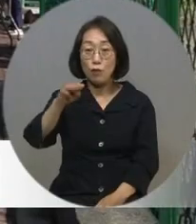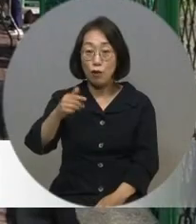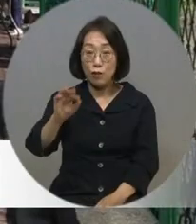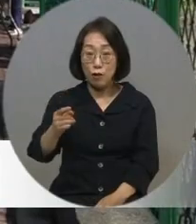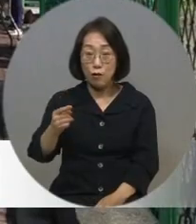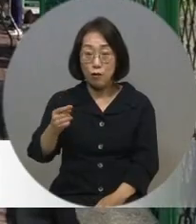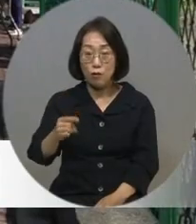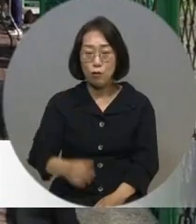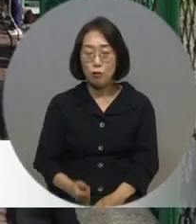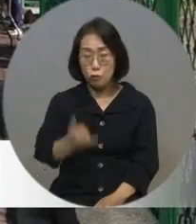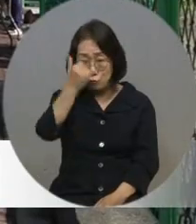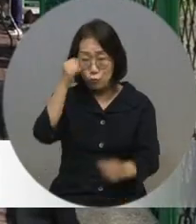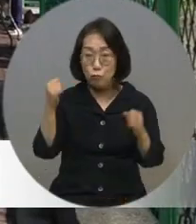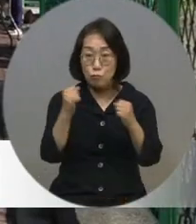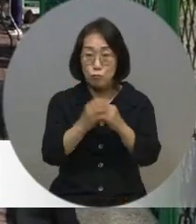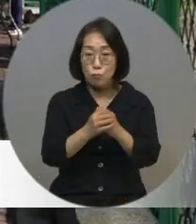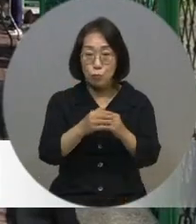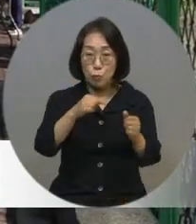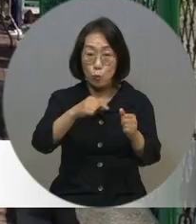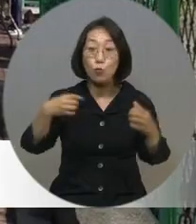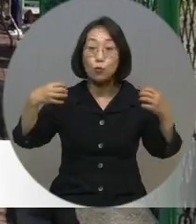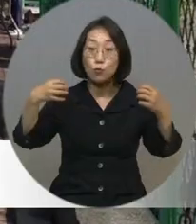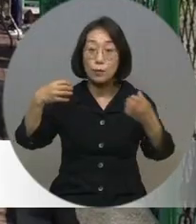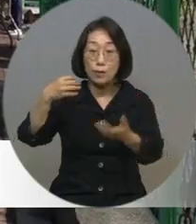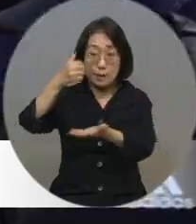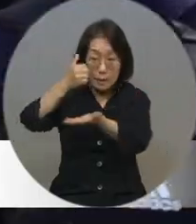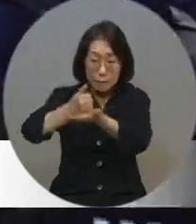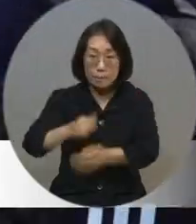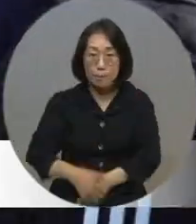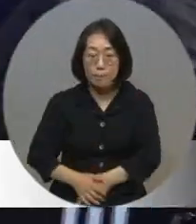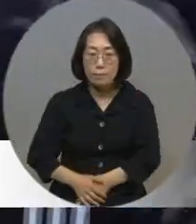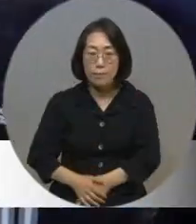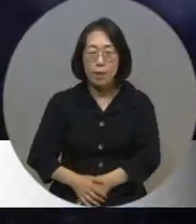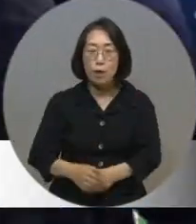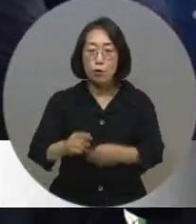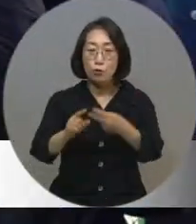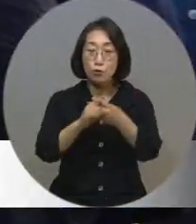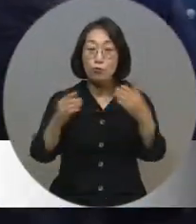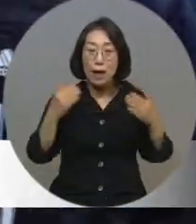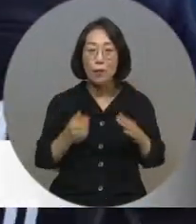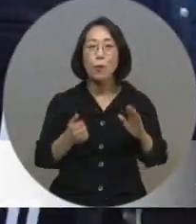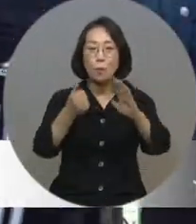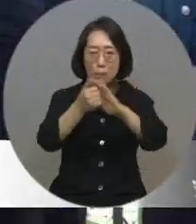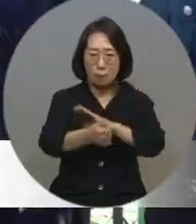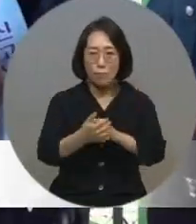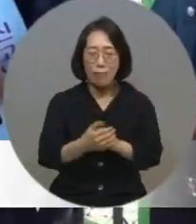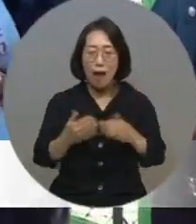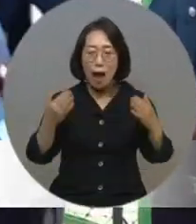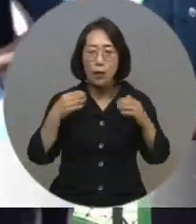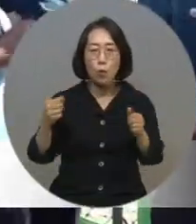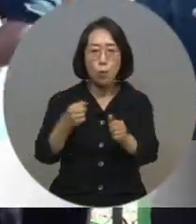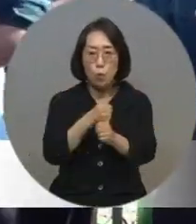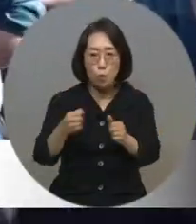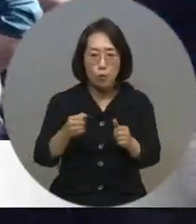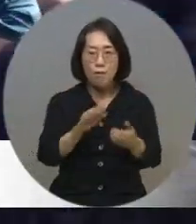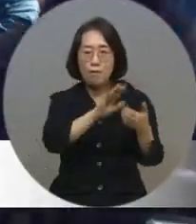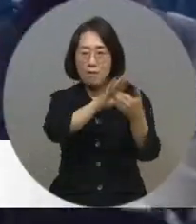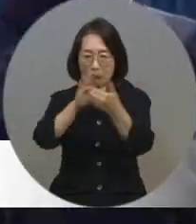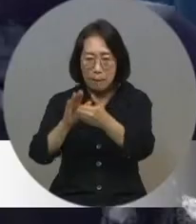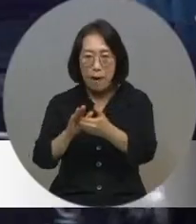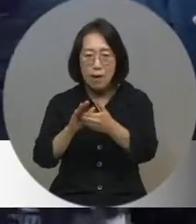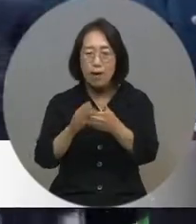윤건영 충북교육감이 청소년의 달을 맞아 8일 아침 율량중학교를 방문해 학교폭력